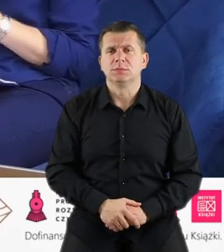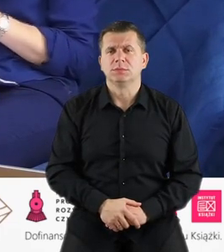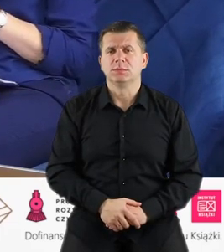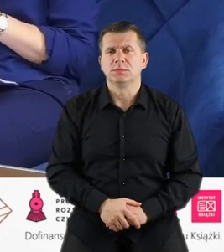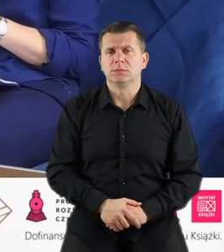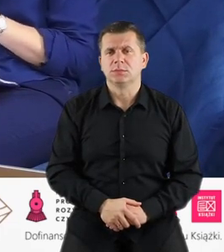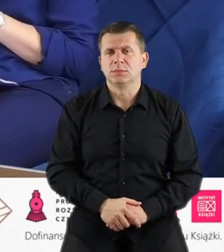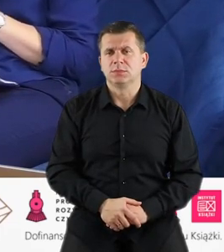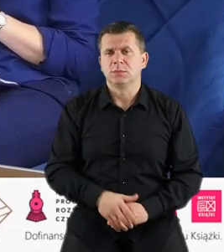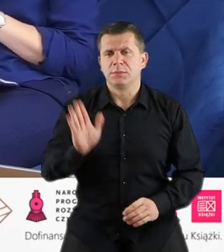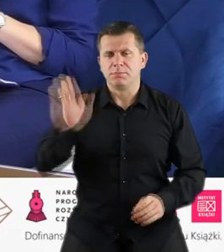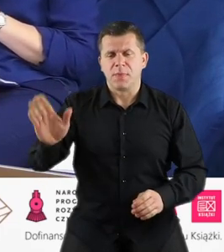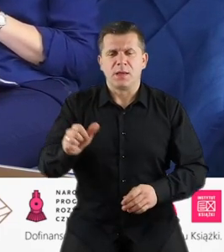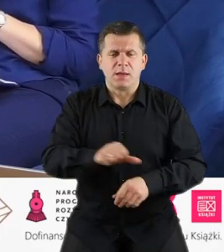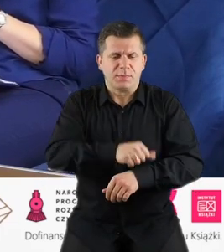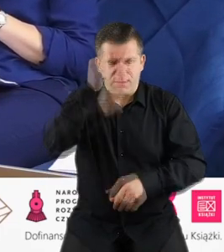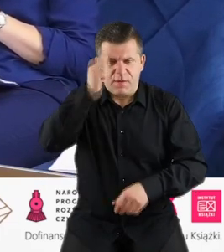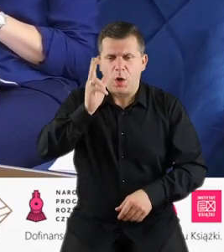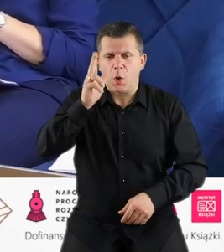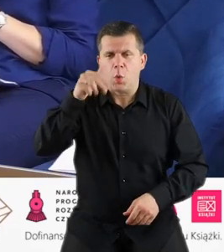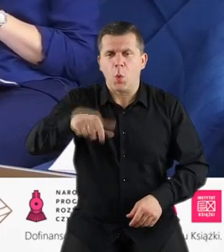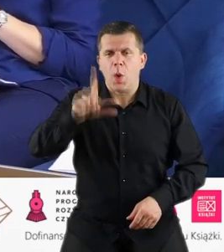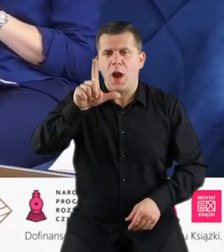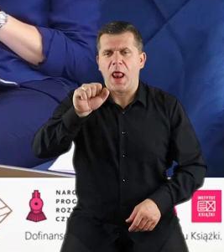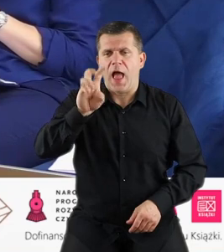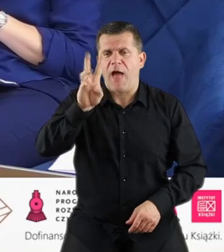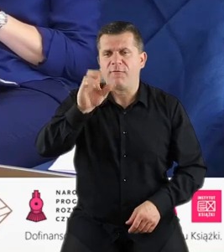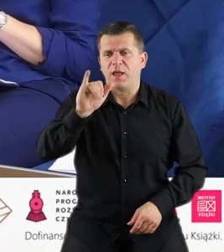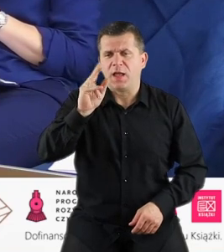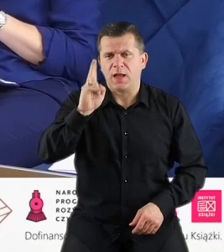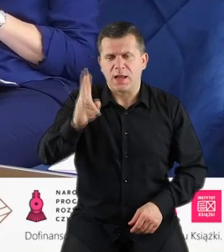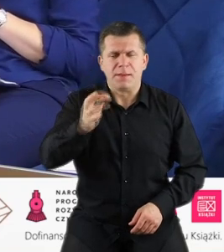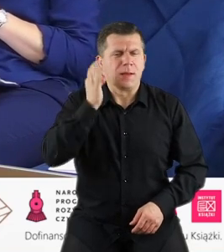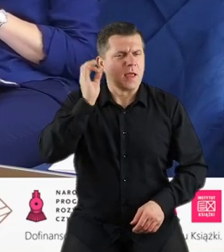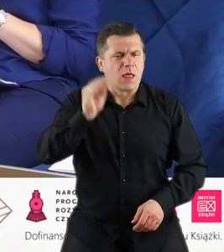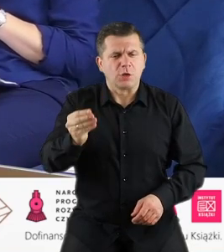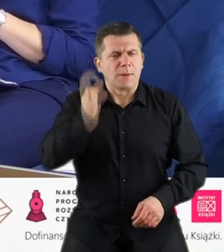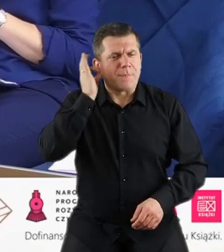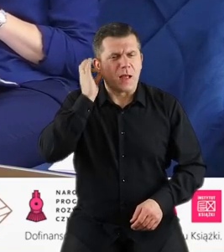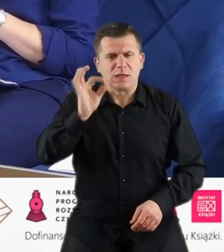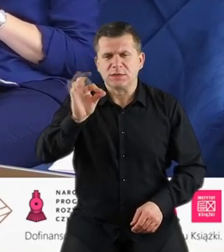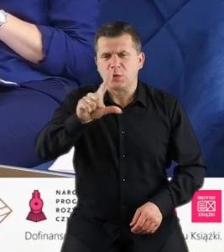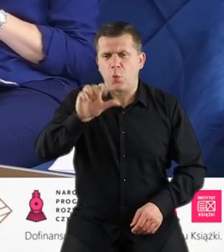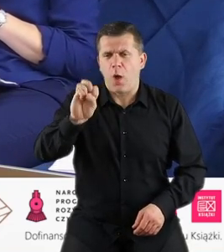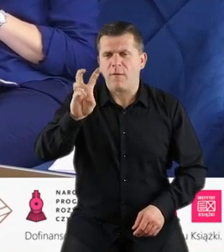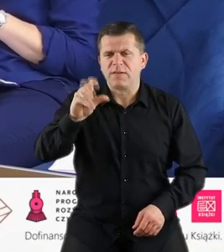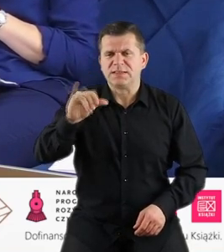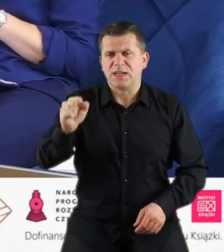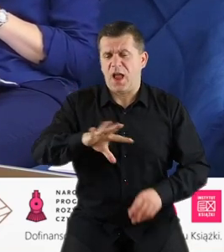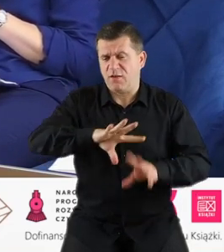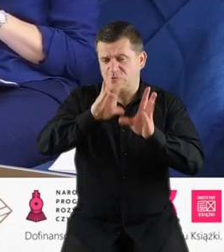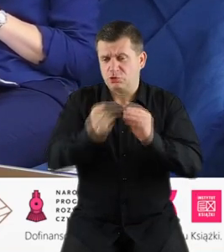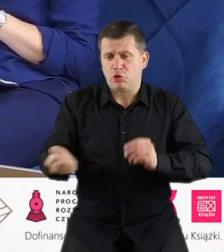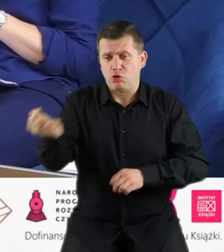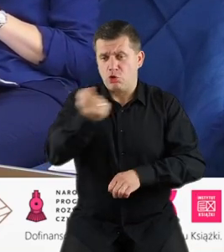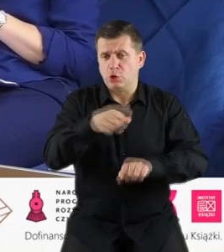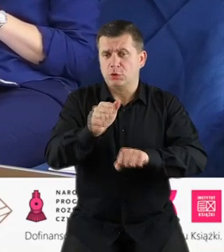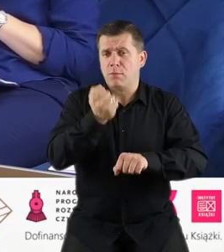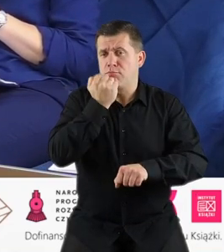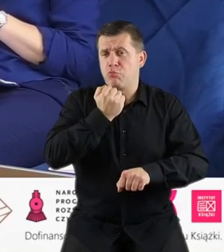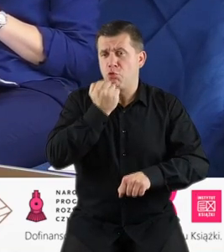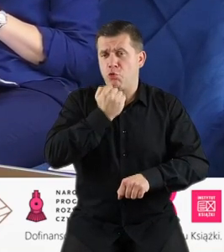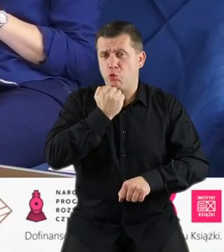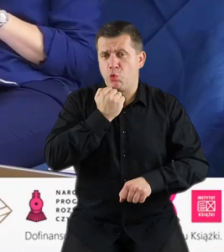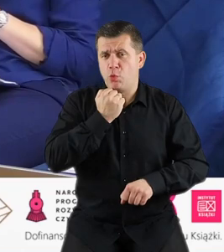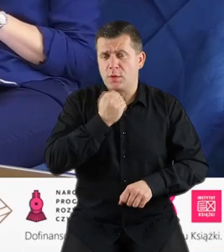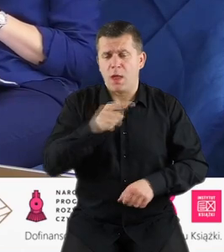takie imię, nazwisko Kulawik, a jeszcze jest pani Słowicka bodajże. Tak. I wszyscy noszą buty,